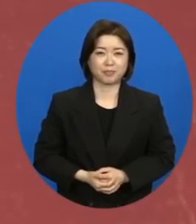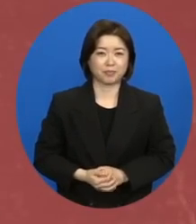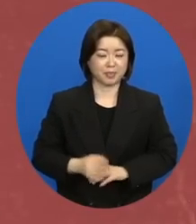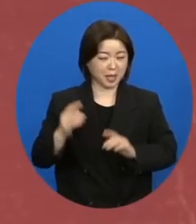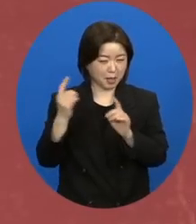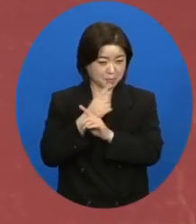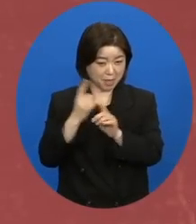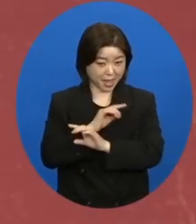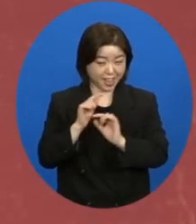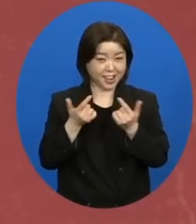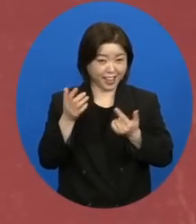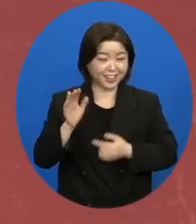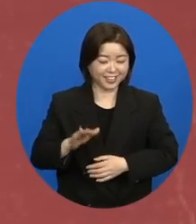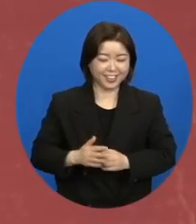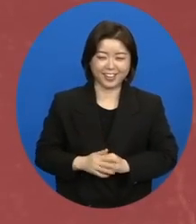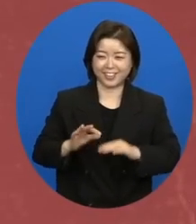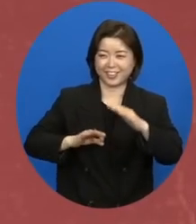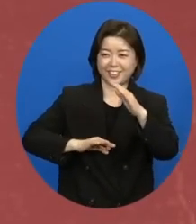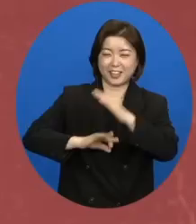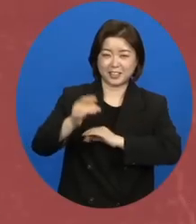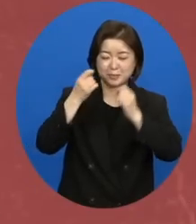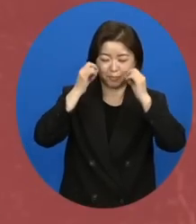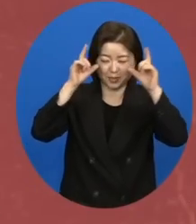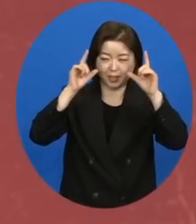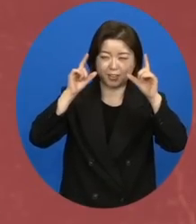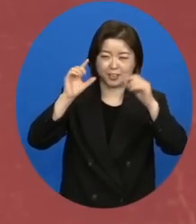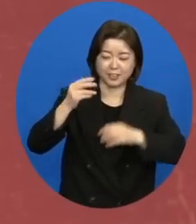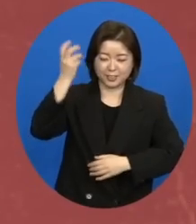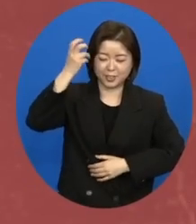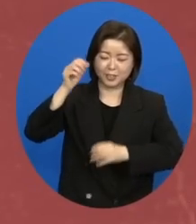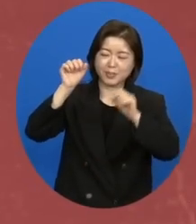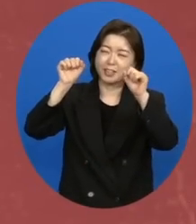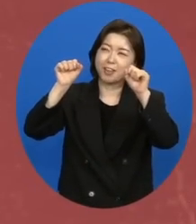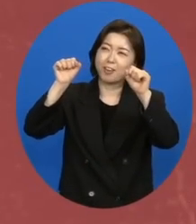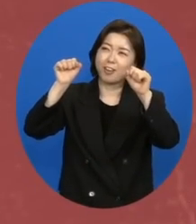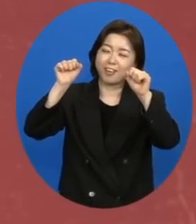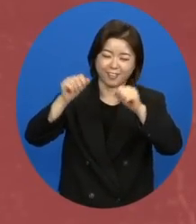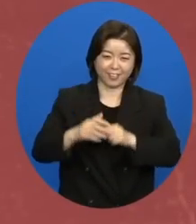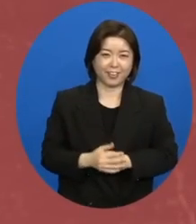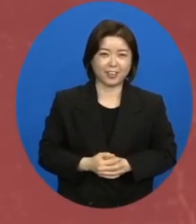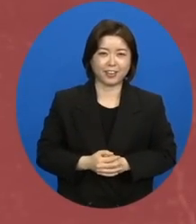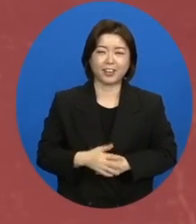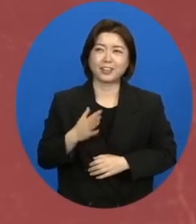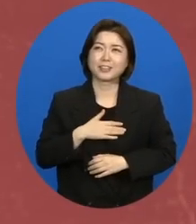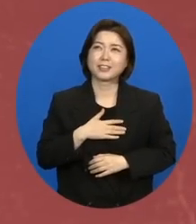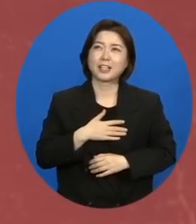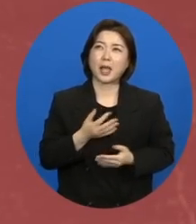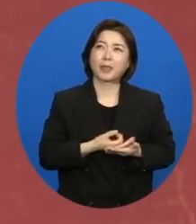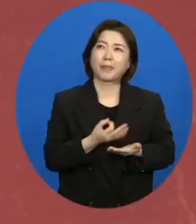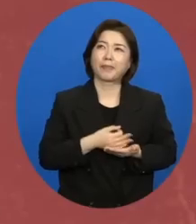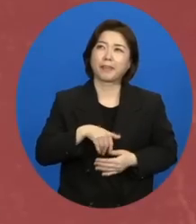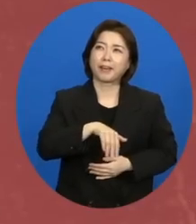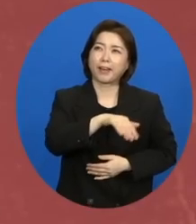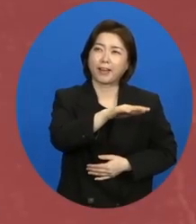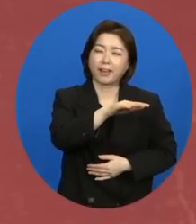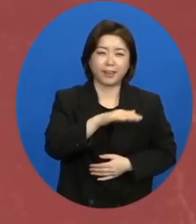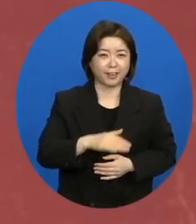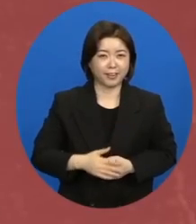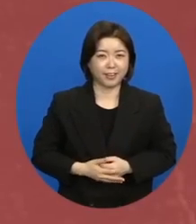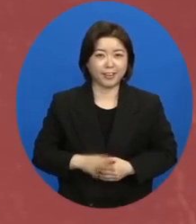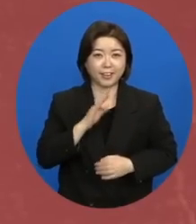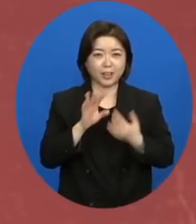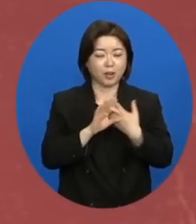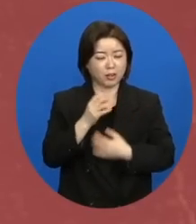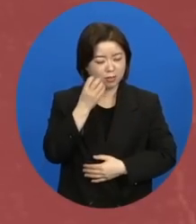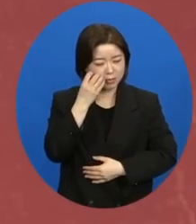매일은 아닌데 아침에 딱 깨가지고 성령님 안녕하세요. 이제 걸으러 나갑니다. 그러면